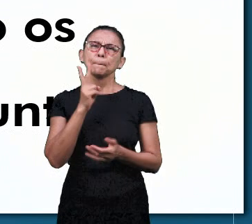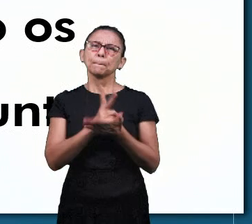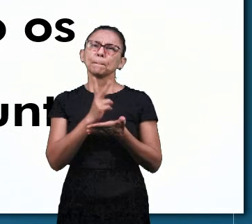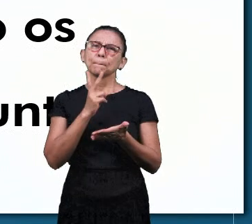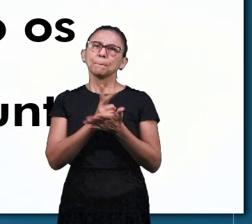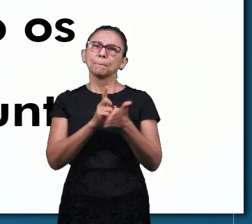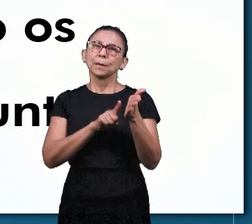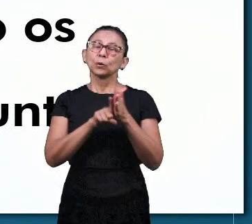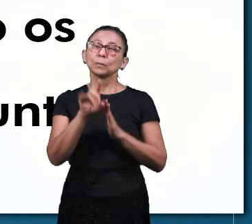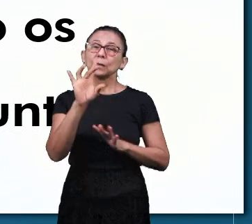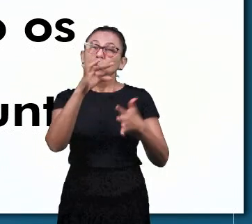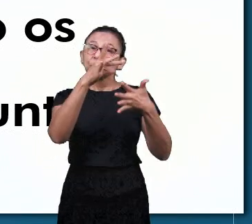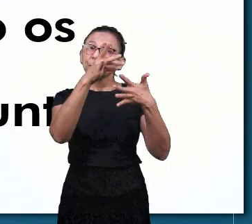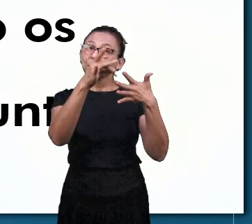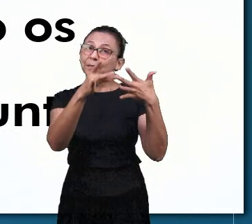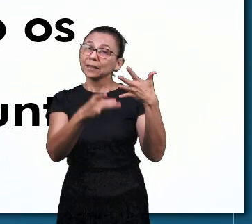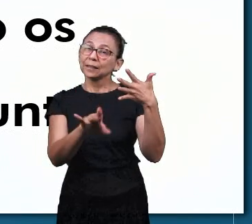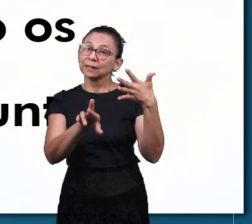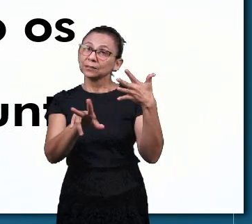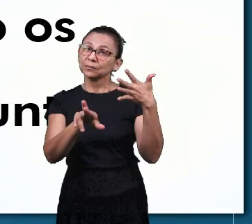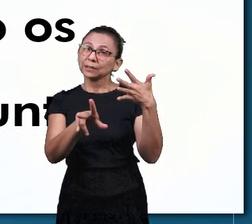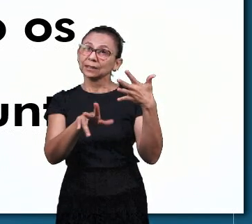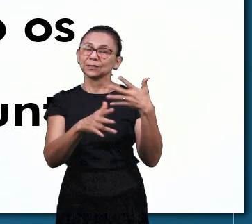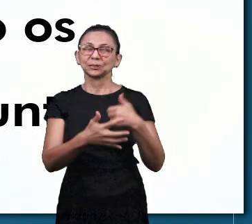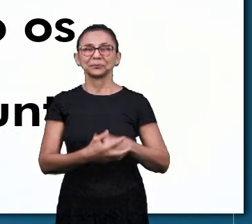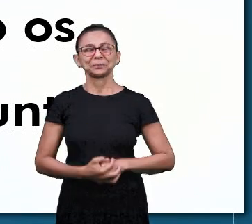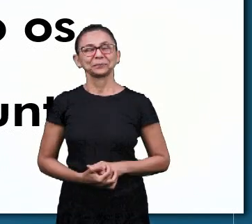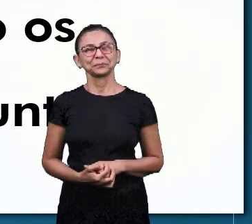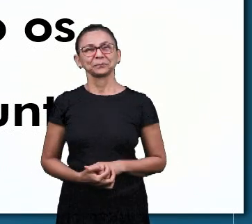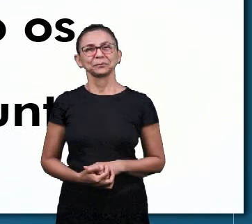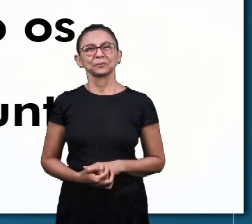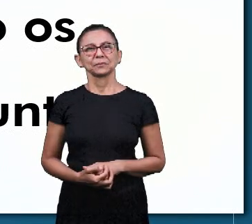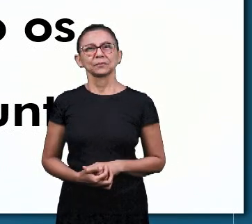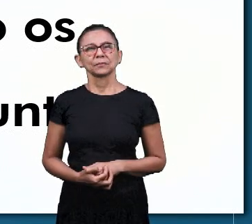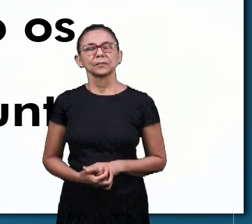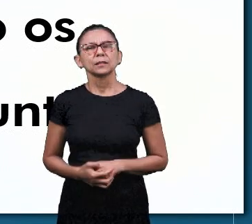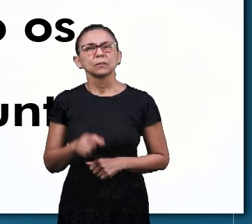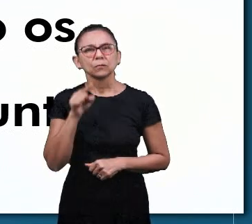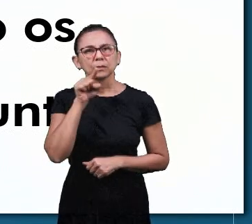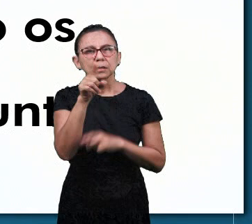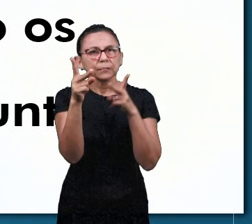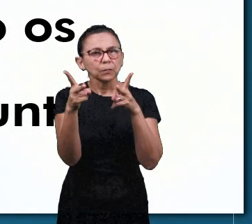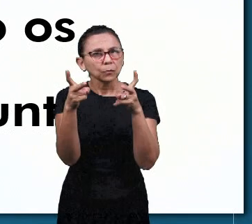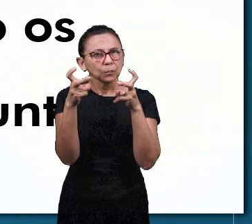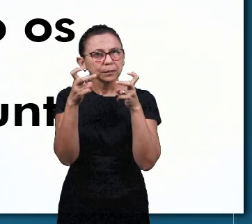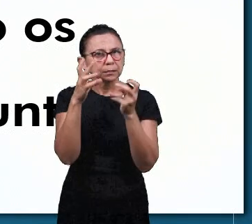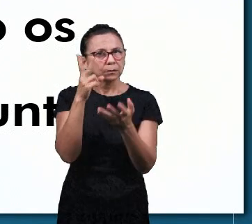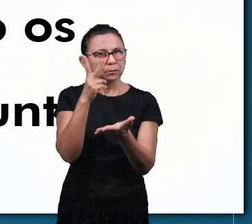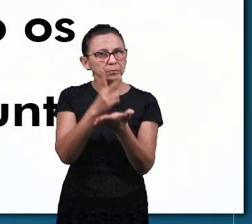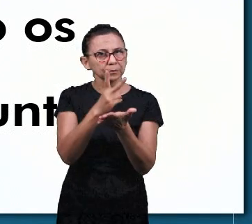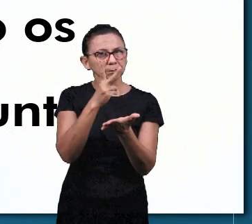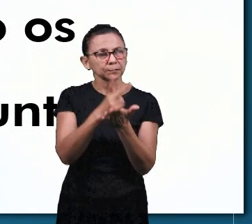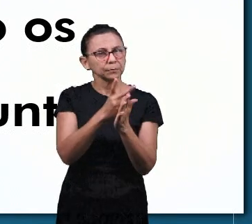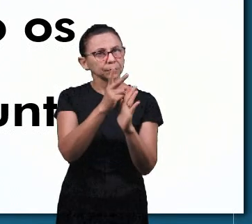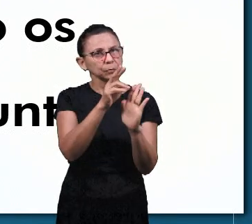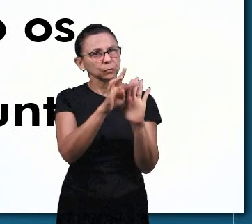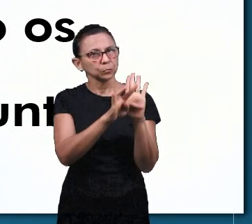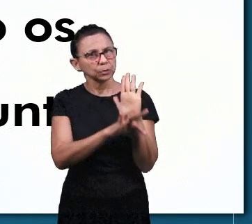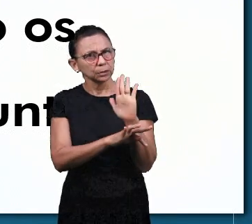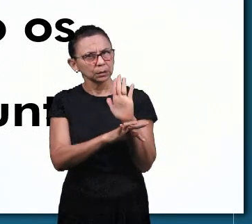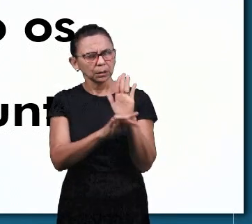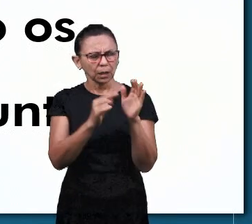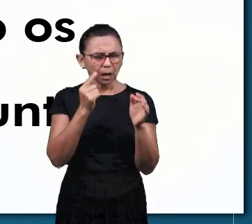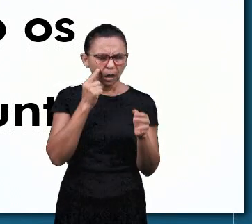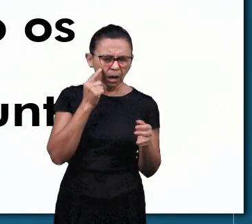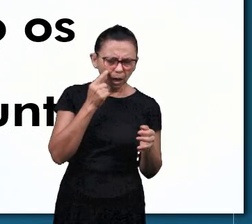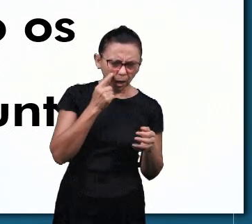avec un détail, une différence. C'est que vous allez identifier dans le même texte les raisons